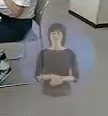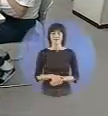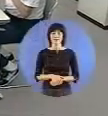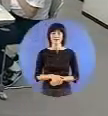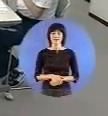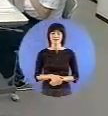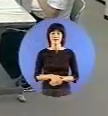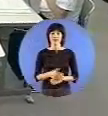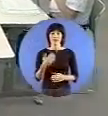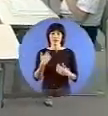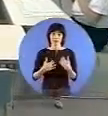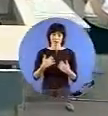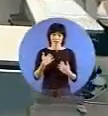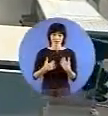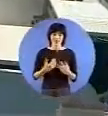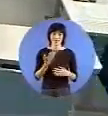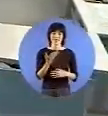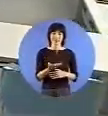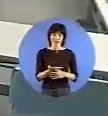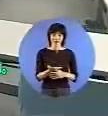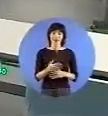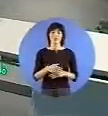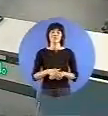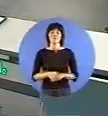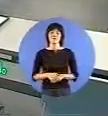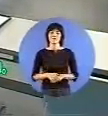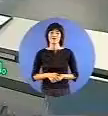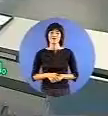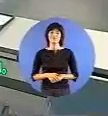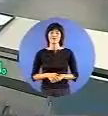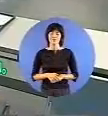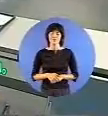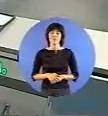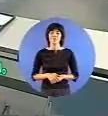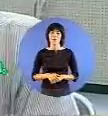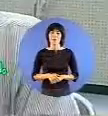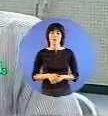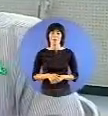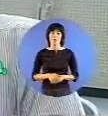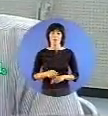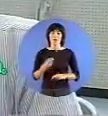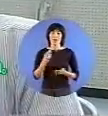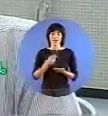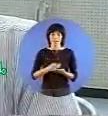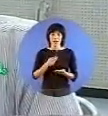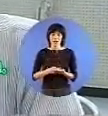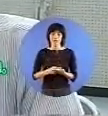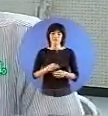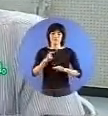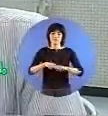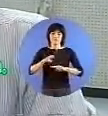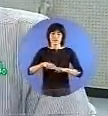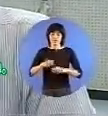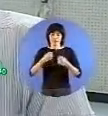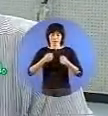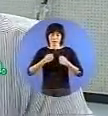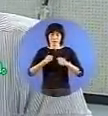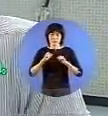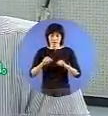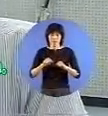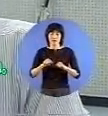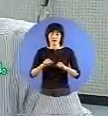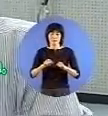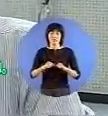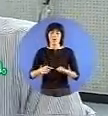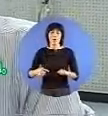楽しいですか？ まあね、まあ休んだことはないです。 腹がいいね。こう大き